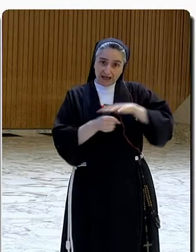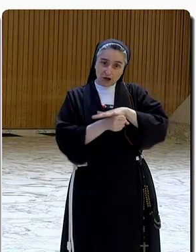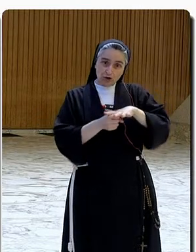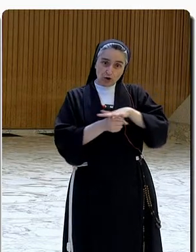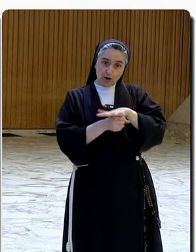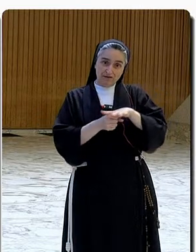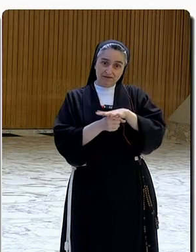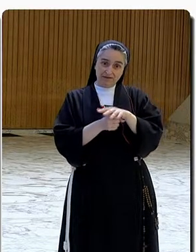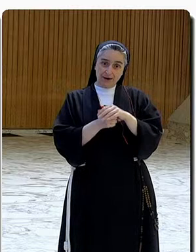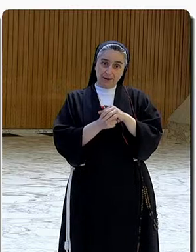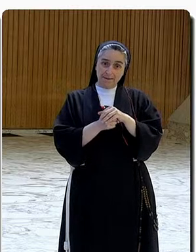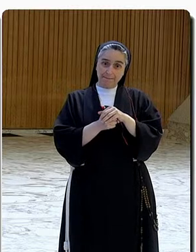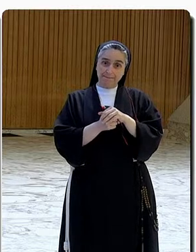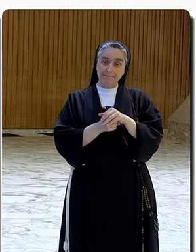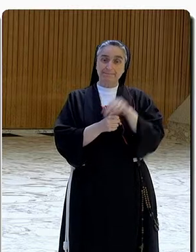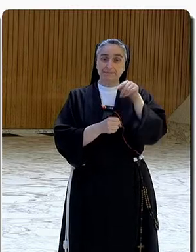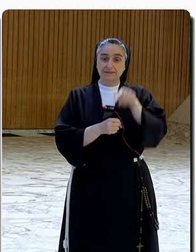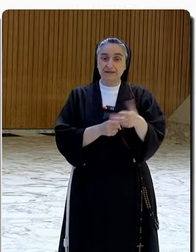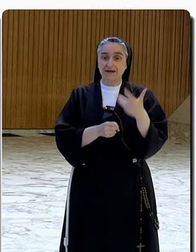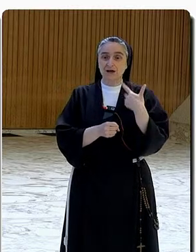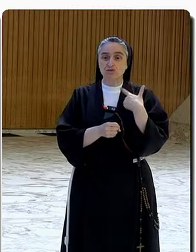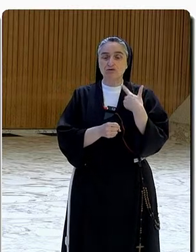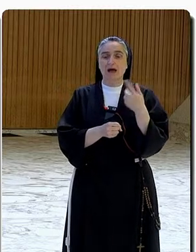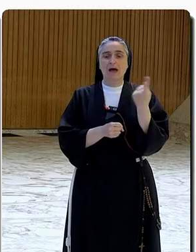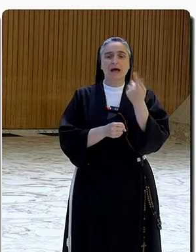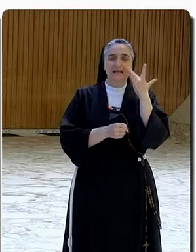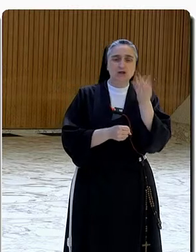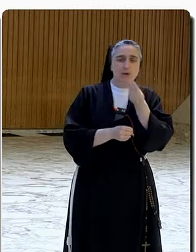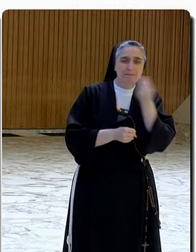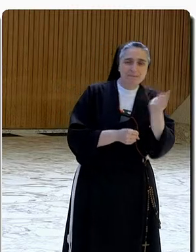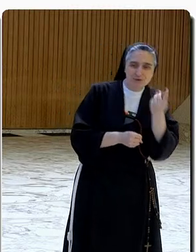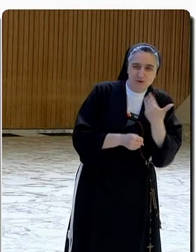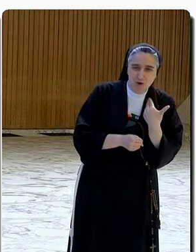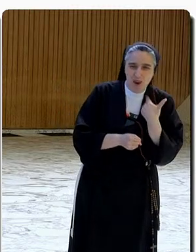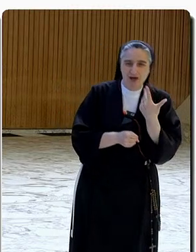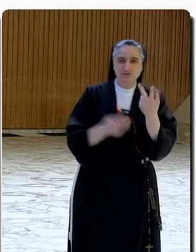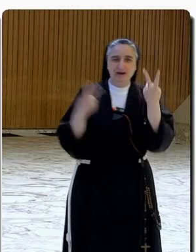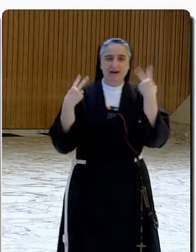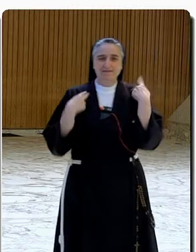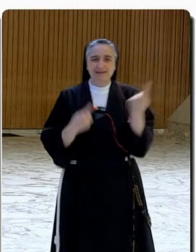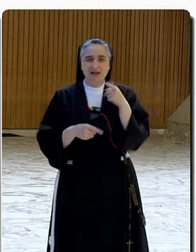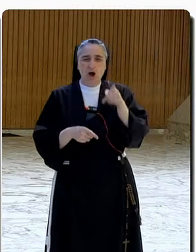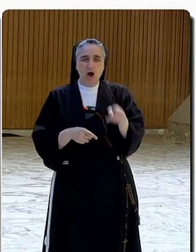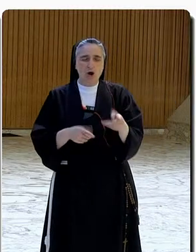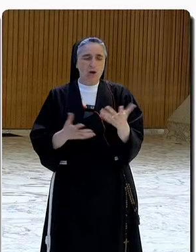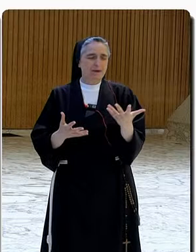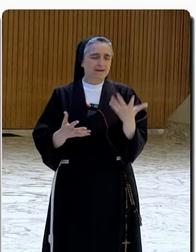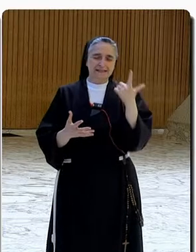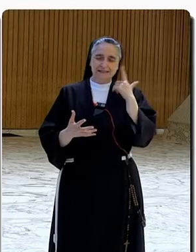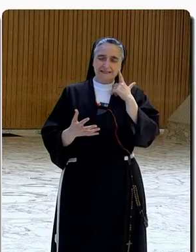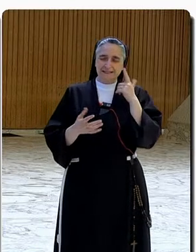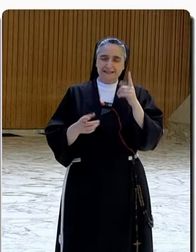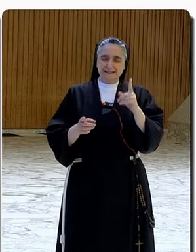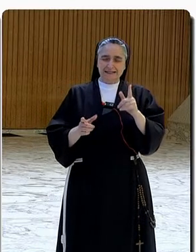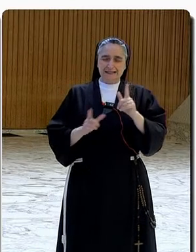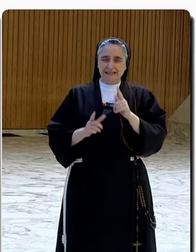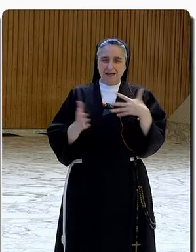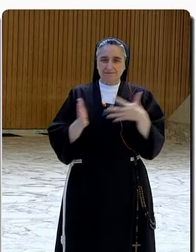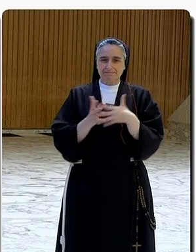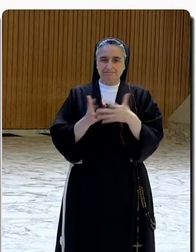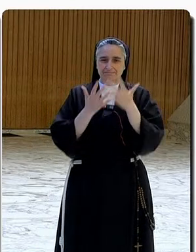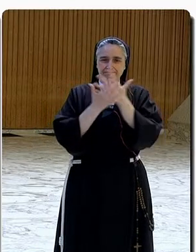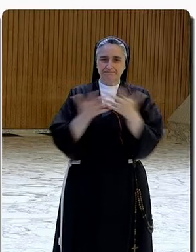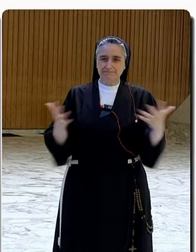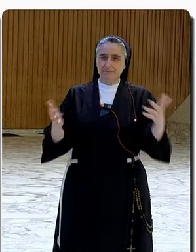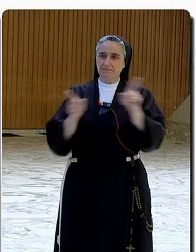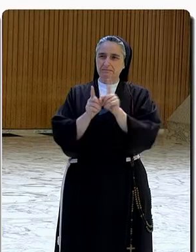fede non è devozione da consumare in solitudine, è l'elemento dirompente che crea i cieli nuovi e la